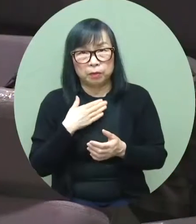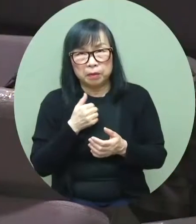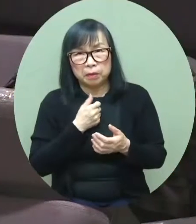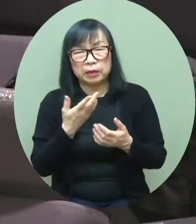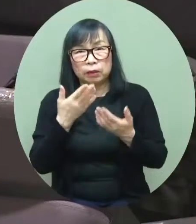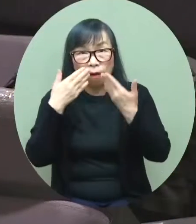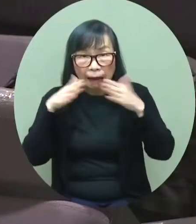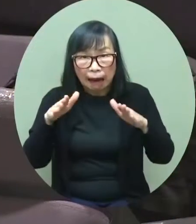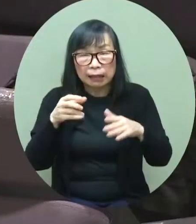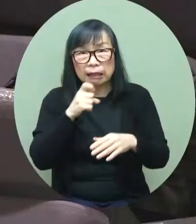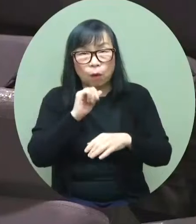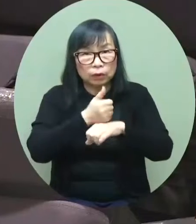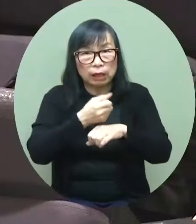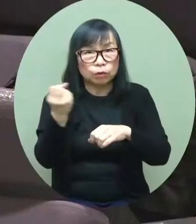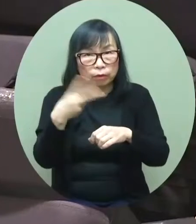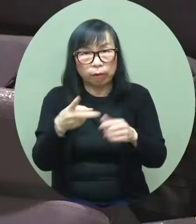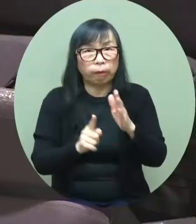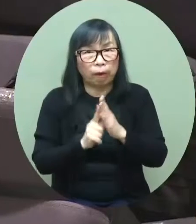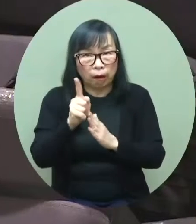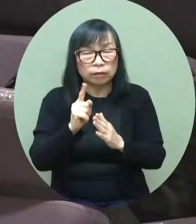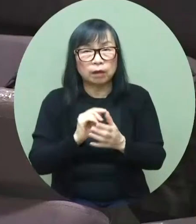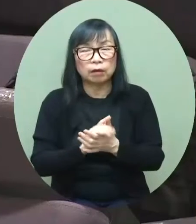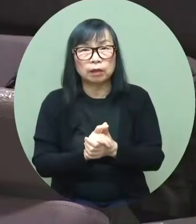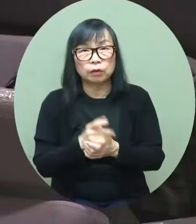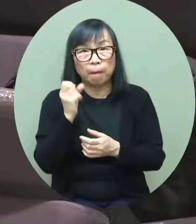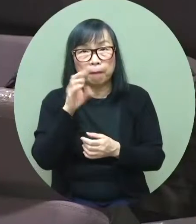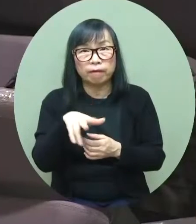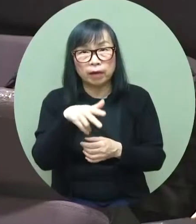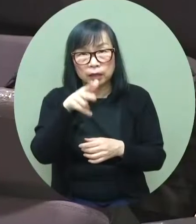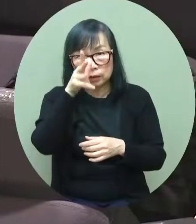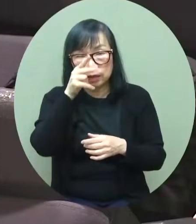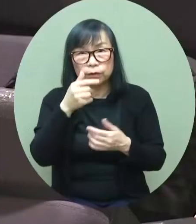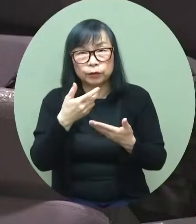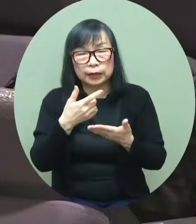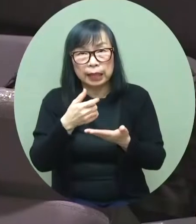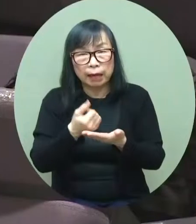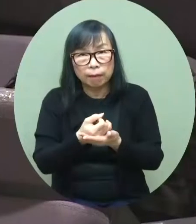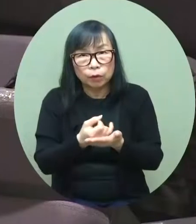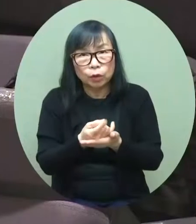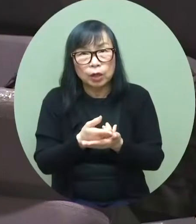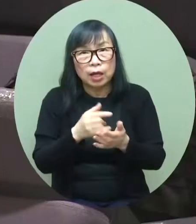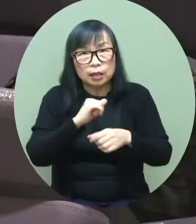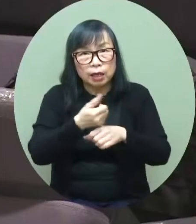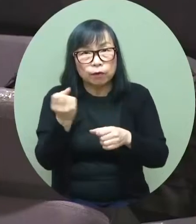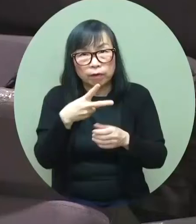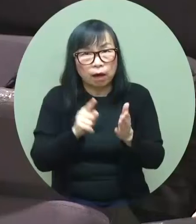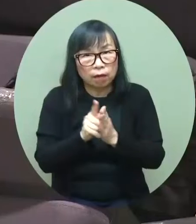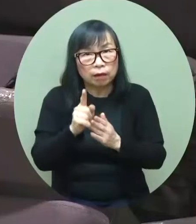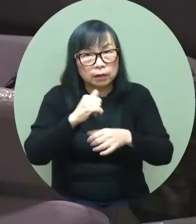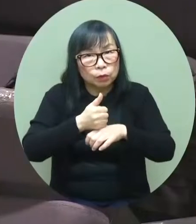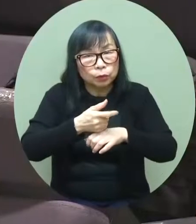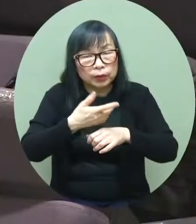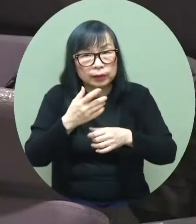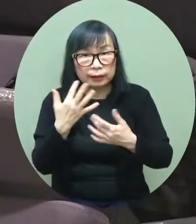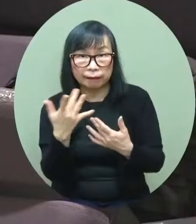都有即係有機會再出現個反彈情況啦。想問中心，即係其實現時研判啦，嗰個反彈機會有幾大啦？咁同埋。即係如